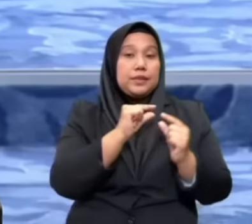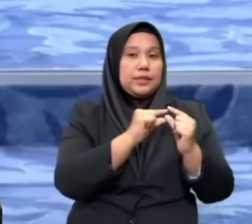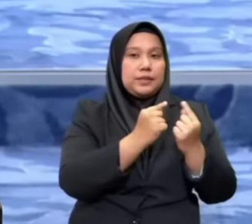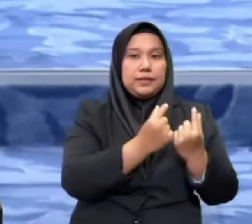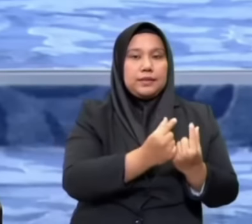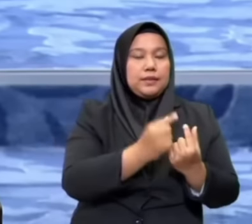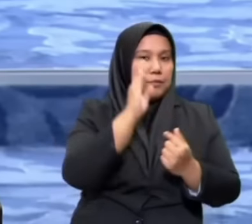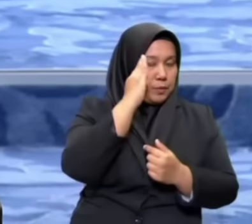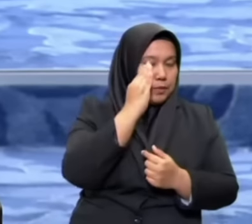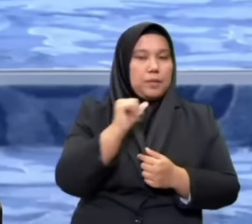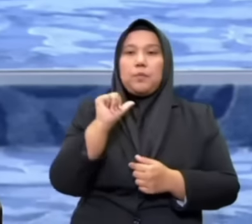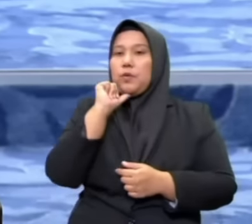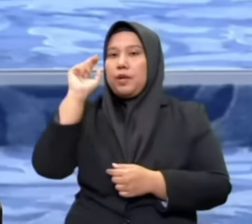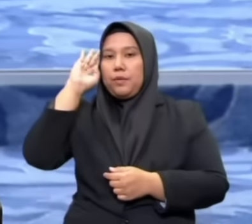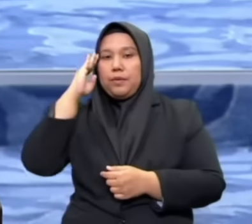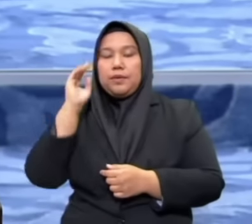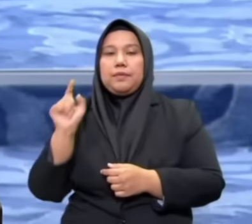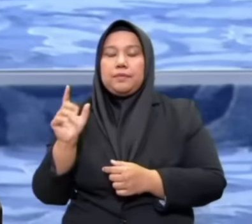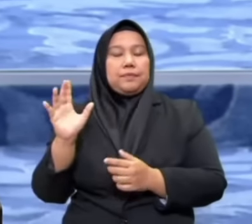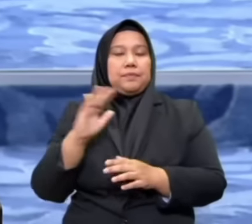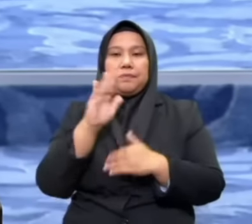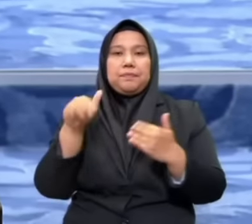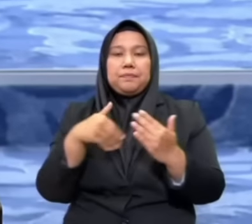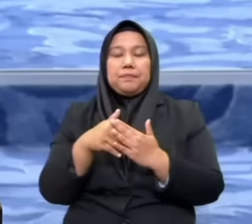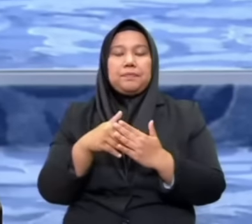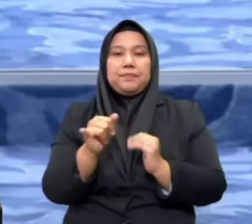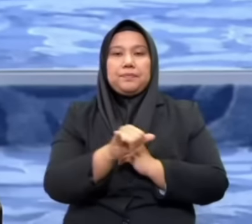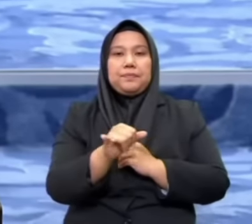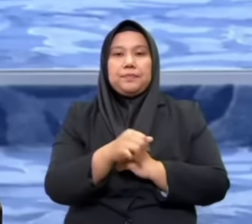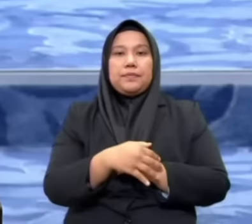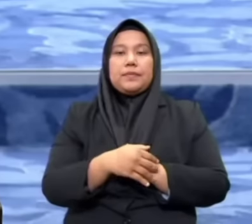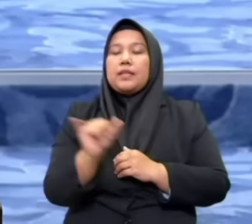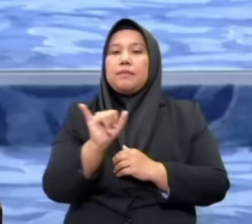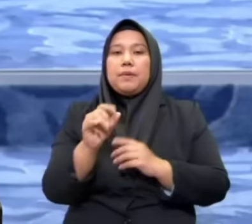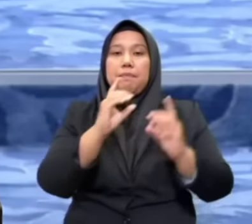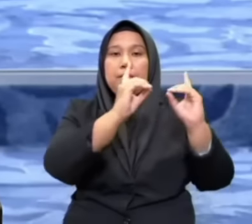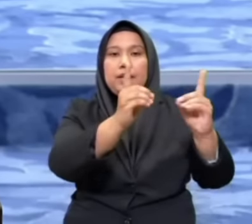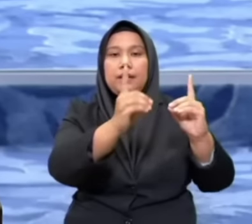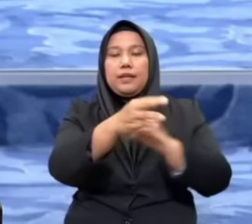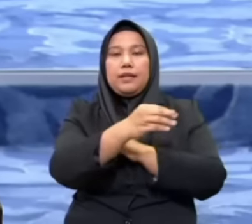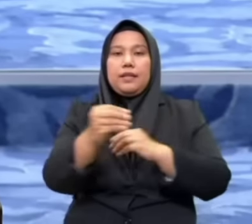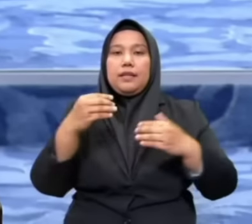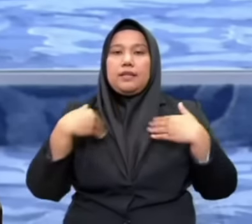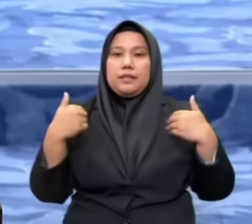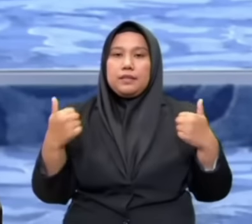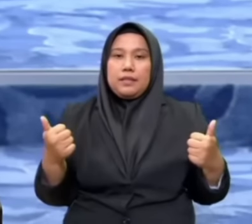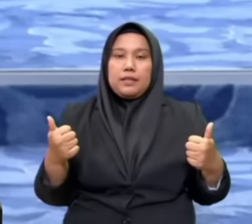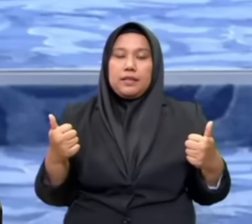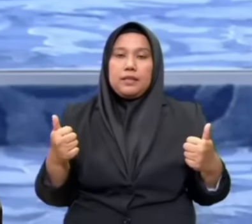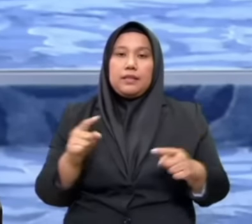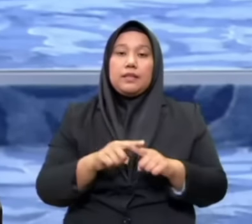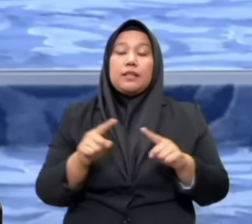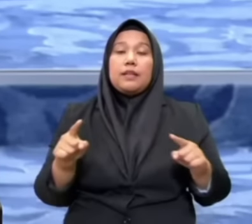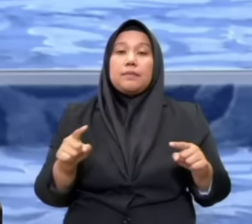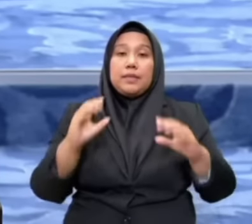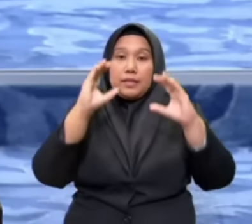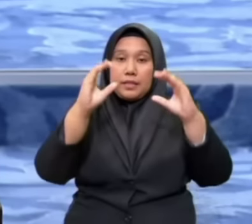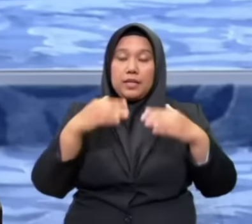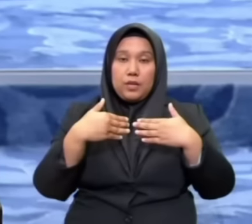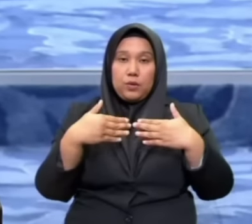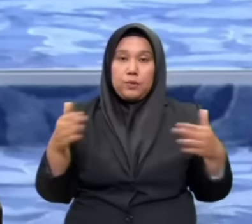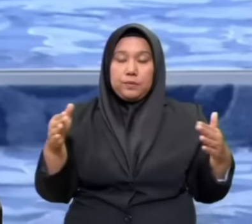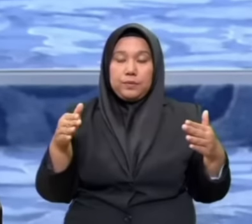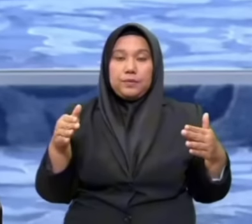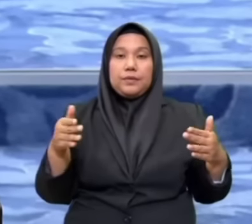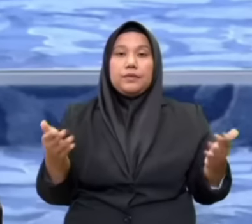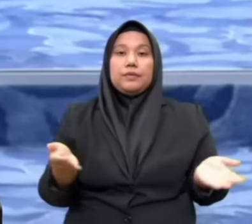Putra. Begitu juga tentang mutu pendidikan dan kesihatan. Tapi bila kita cakap secara umum begini, kerana